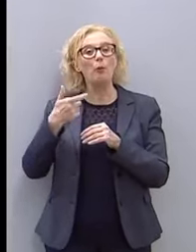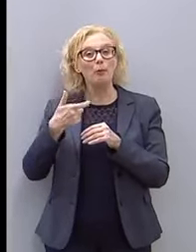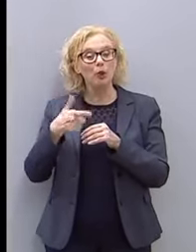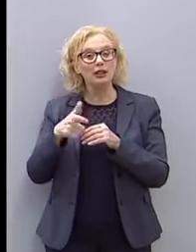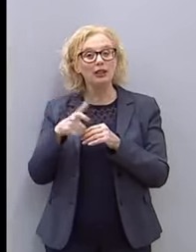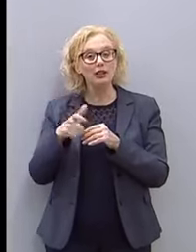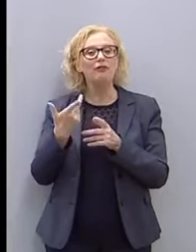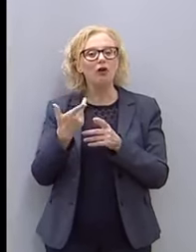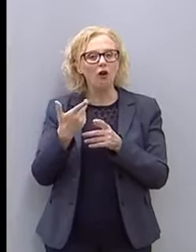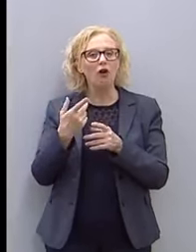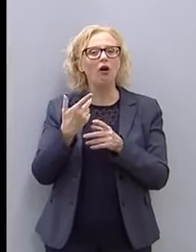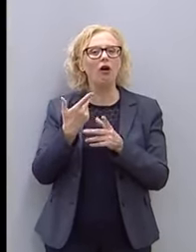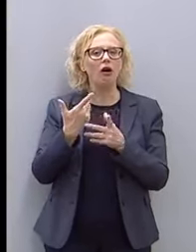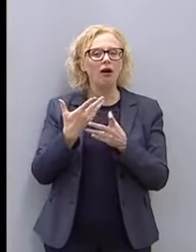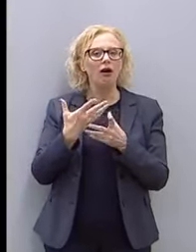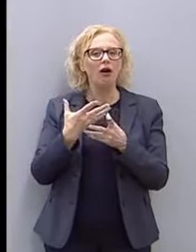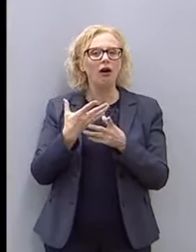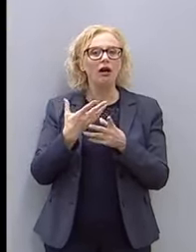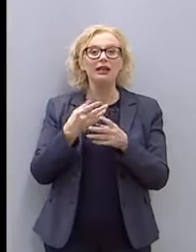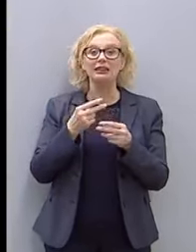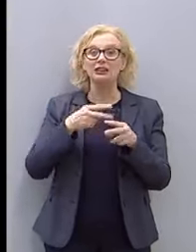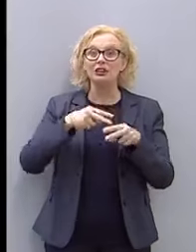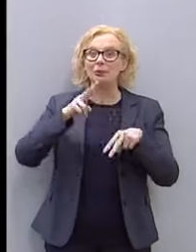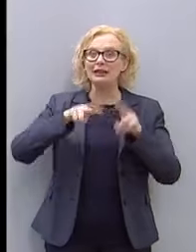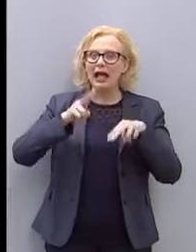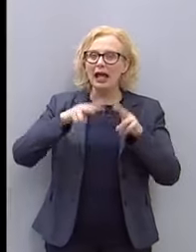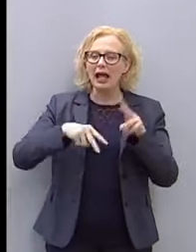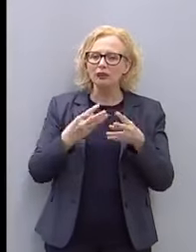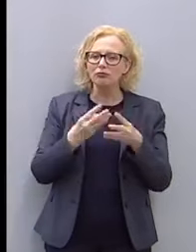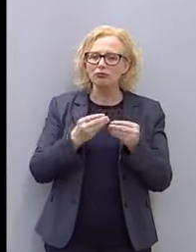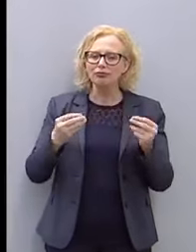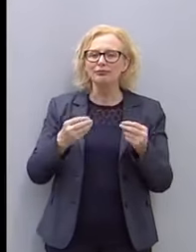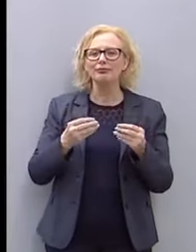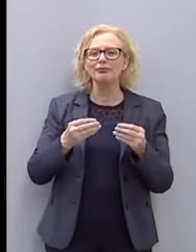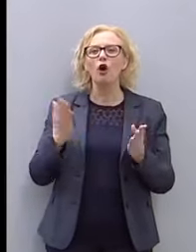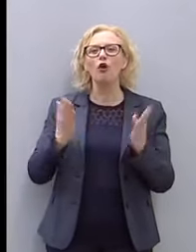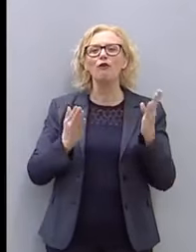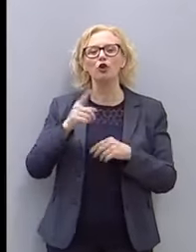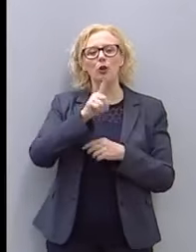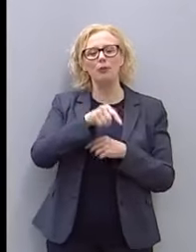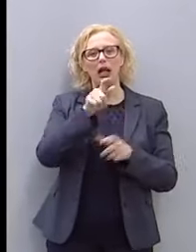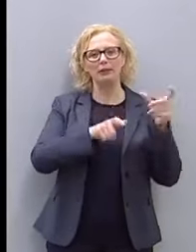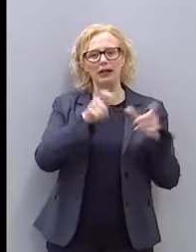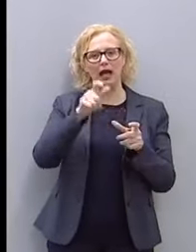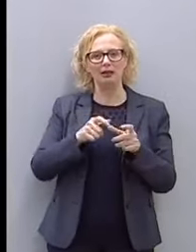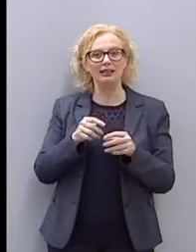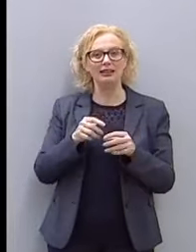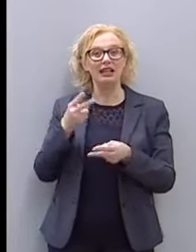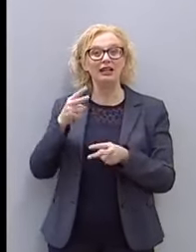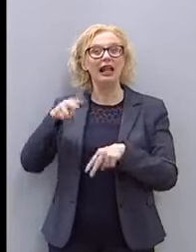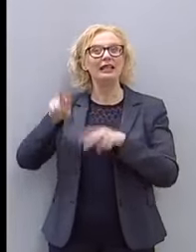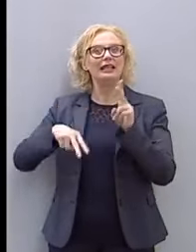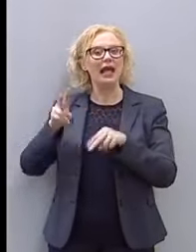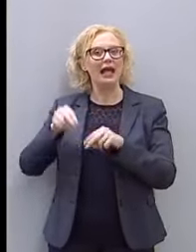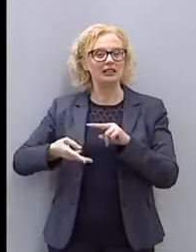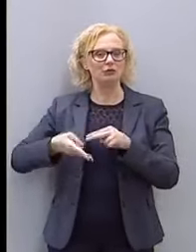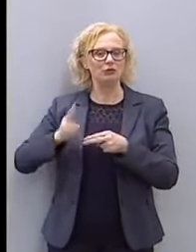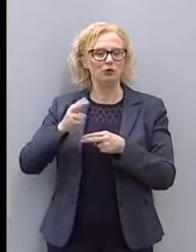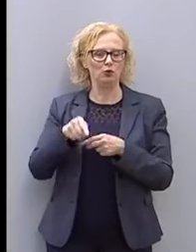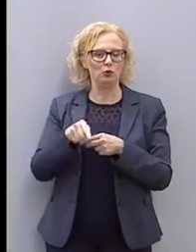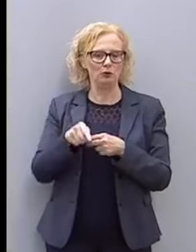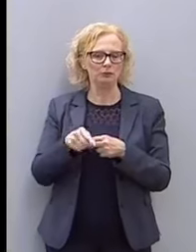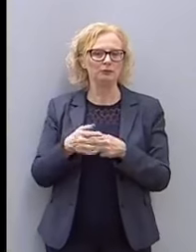che sono stati fatti più test per mille abitanti e quindi una campagna intensiva di